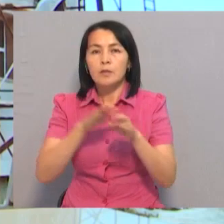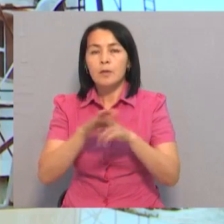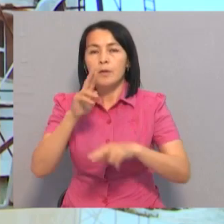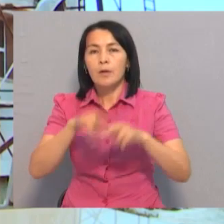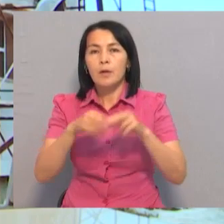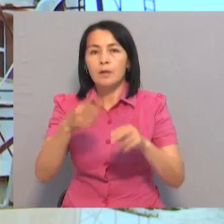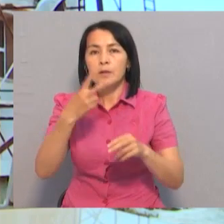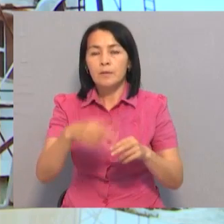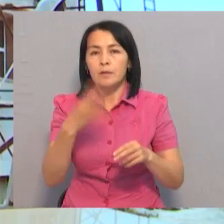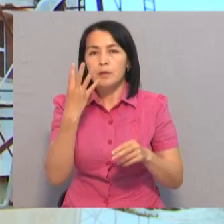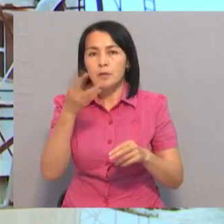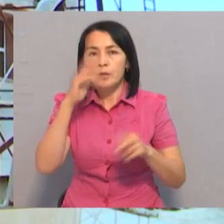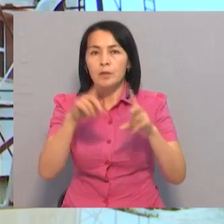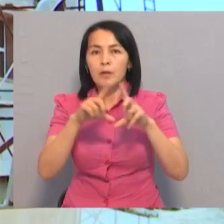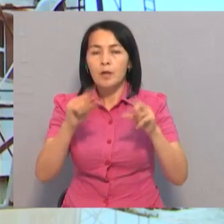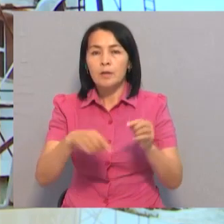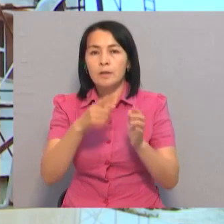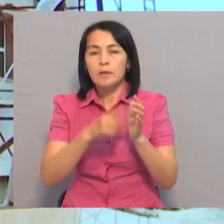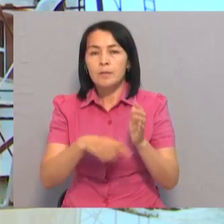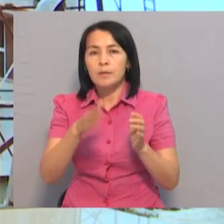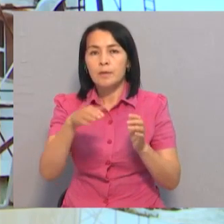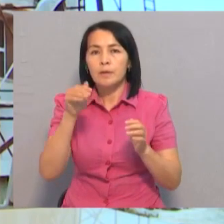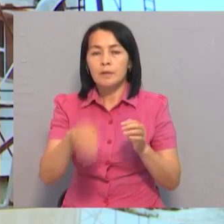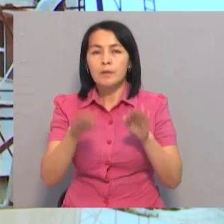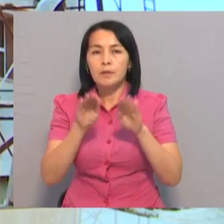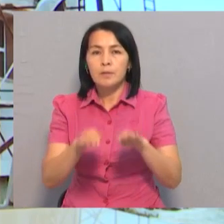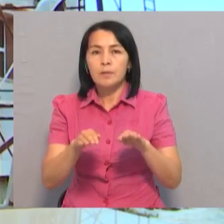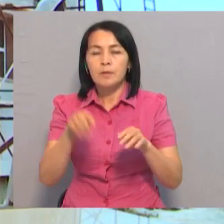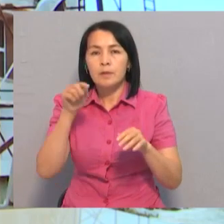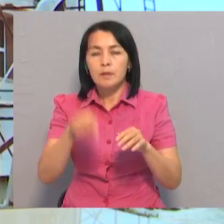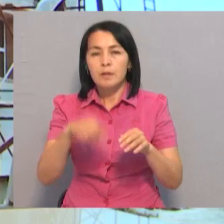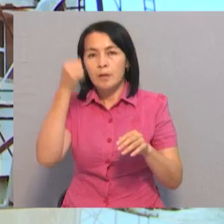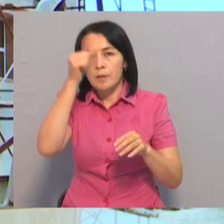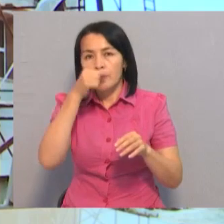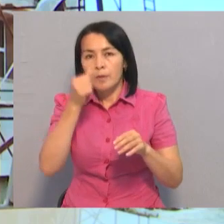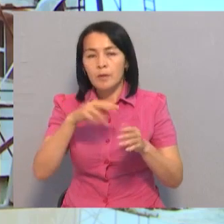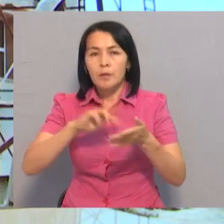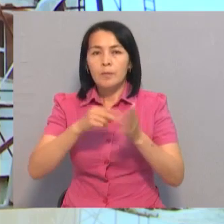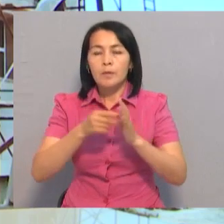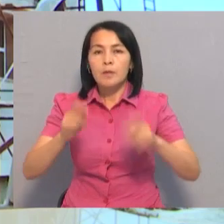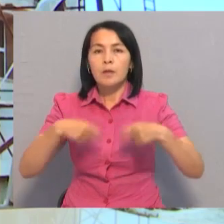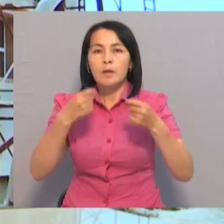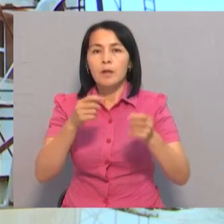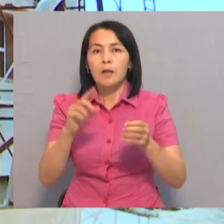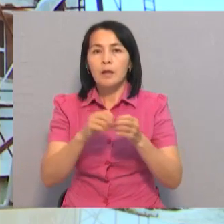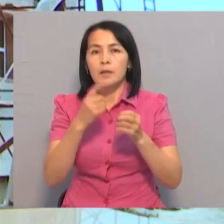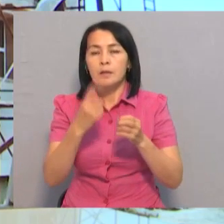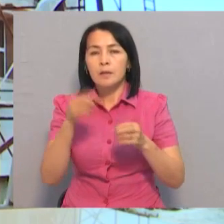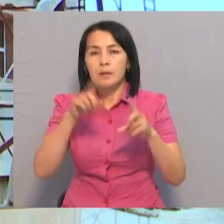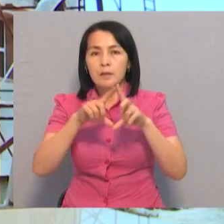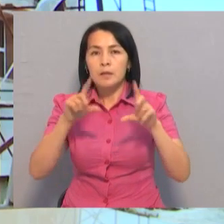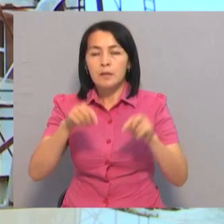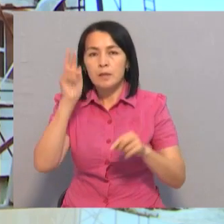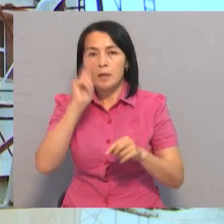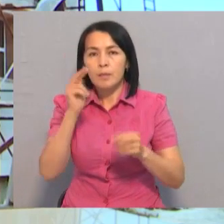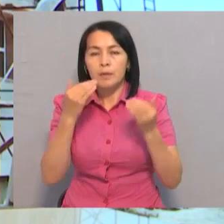строительство 24 школ на 7500 мест. Из них в этом году планируется ввести в эксплуатацию 11 объектов